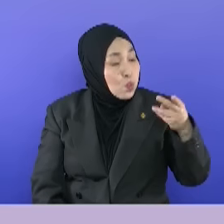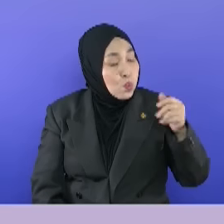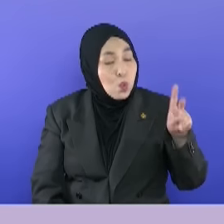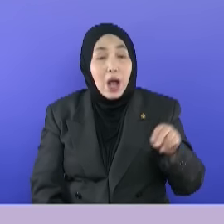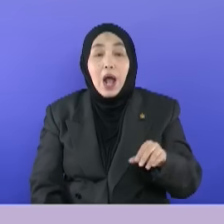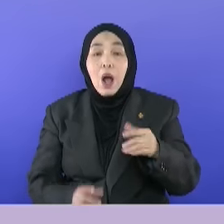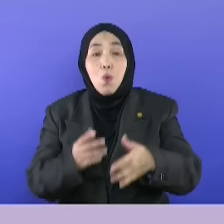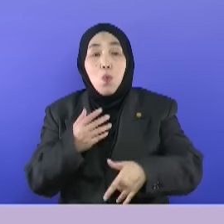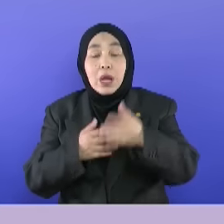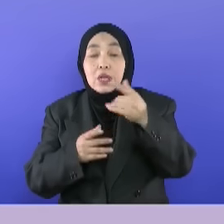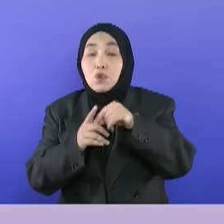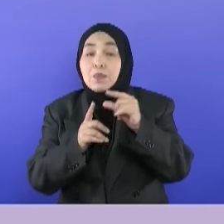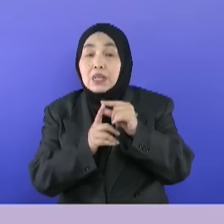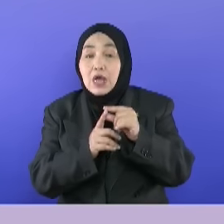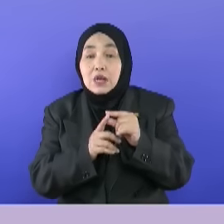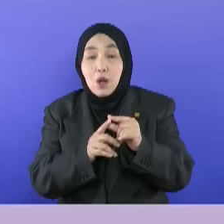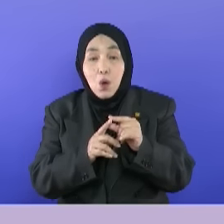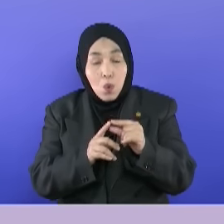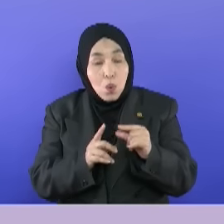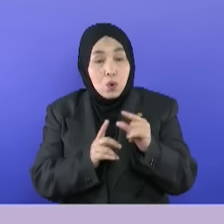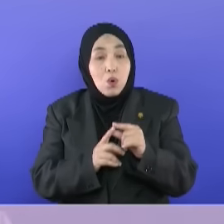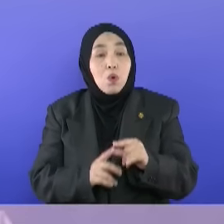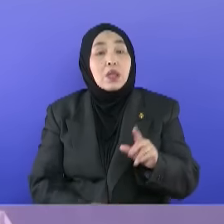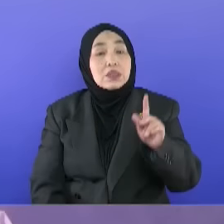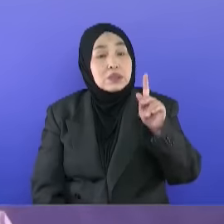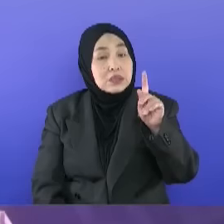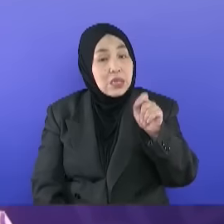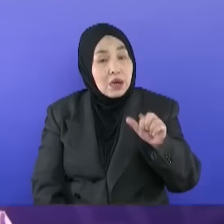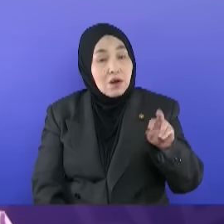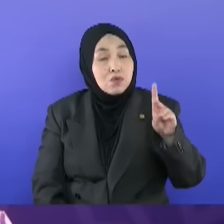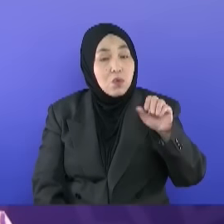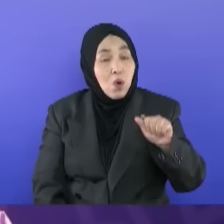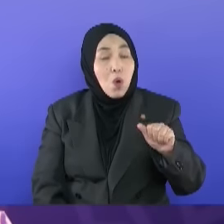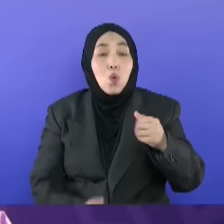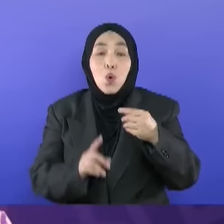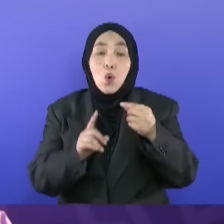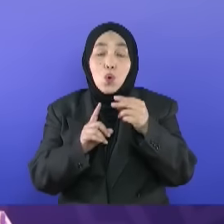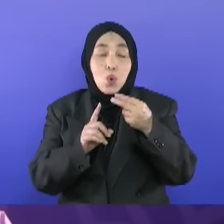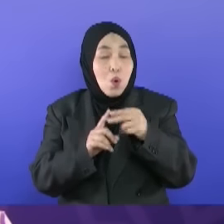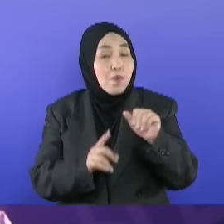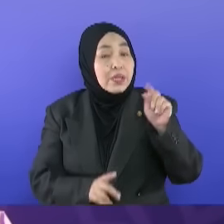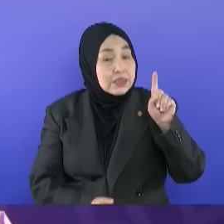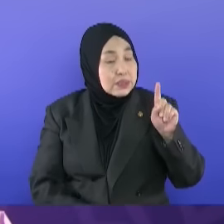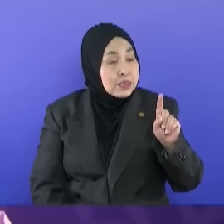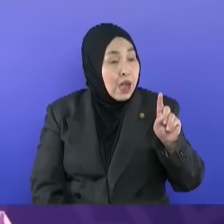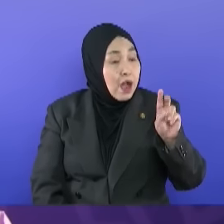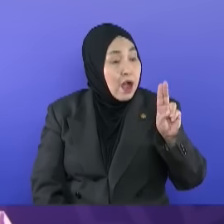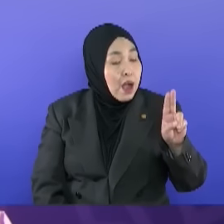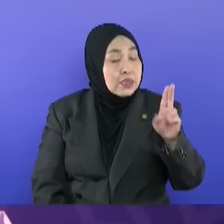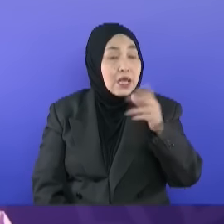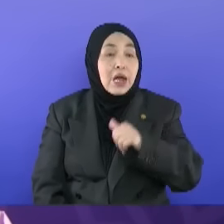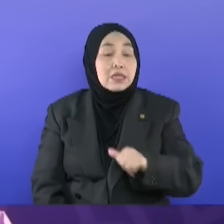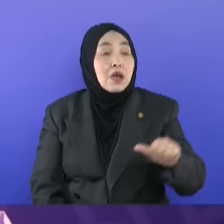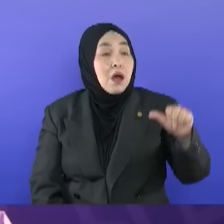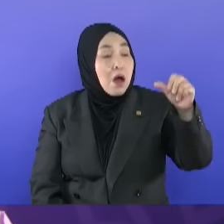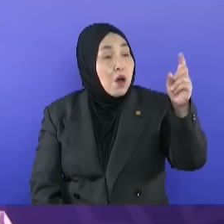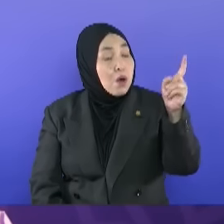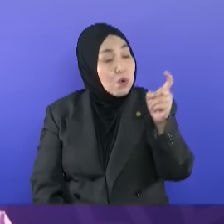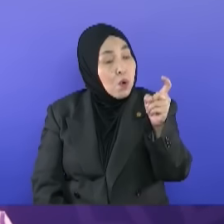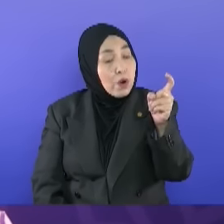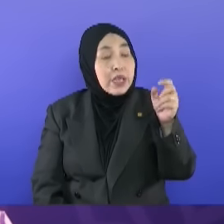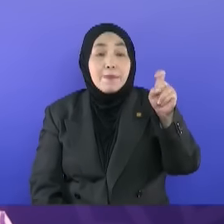perkataan awal itu ialah huruf aa kalimah tardha itu terdiri daripada huruf ta. Kemudian ada ra yang mati kemudian dad yang